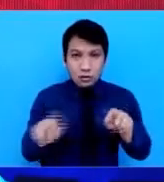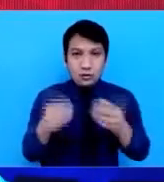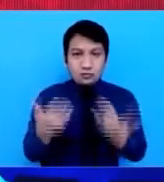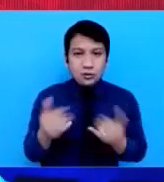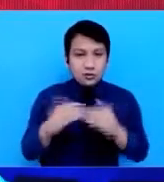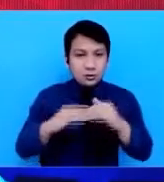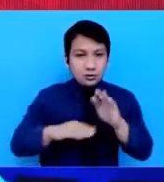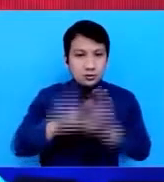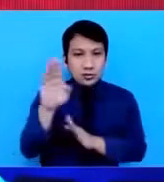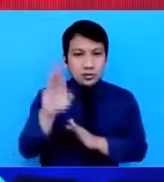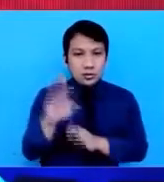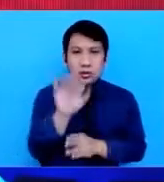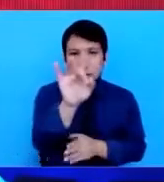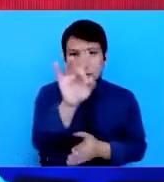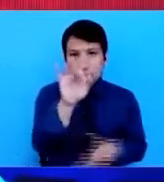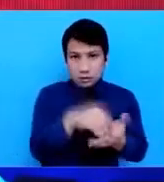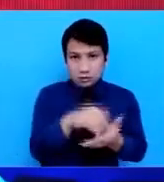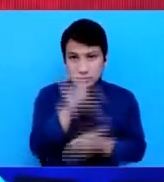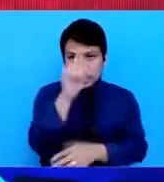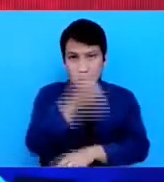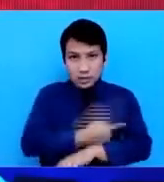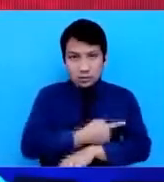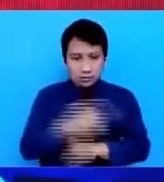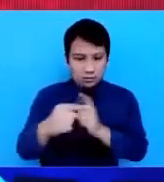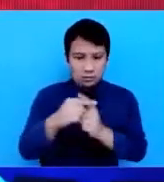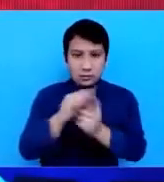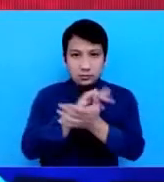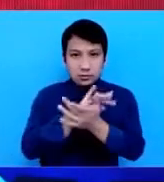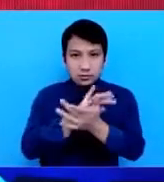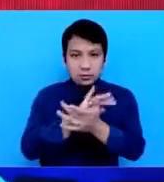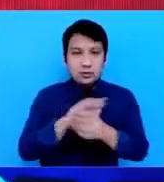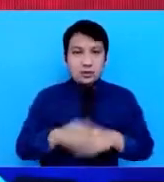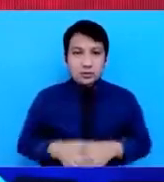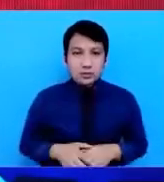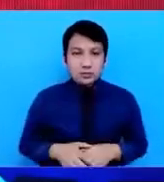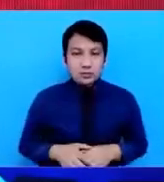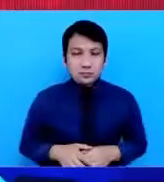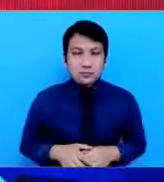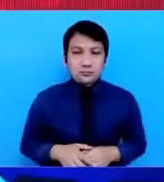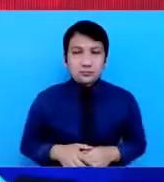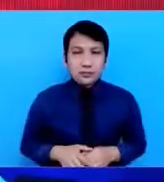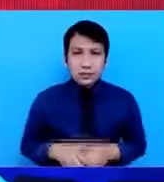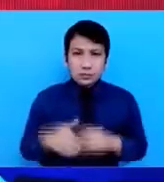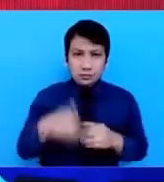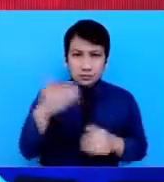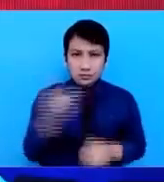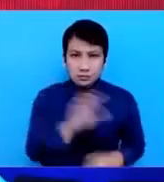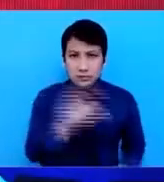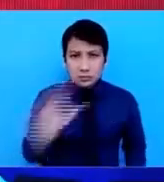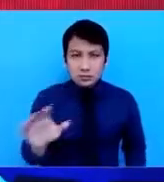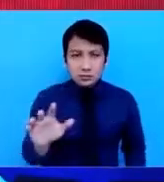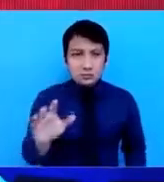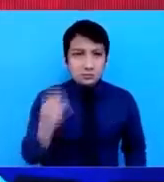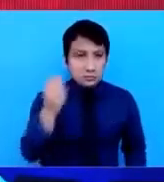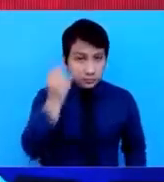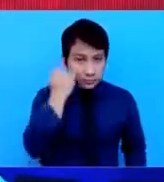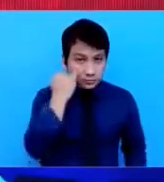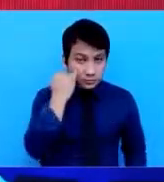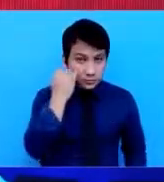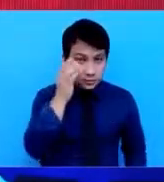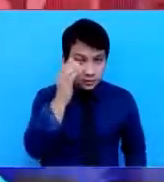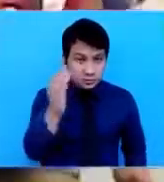sa 8,000 ang mga nagkaka-COVID-19 kada araw. Nasa frontline ng balitang yan, si Jen